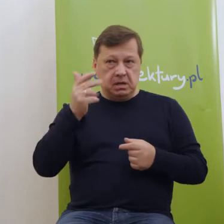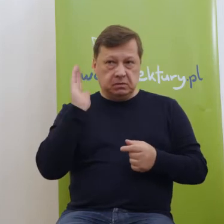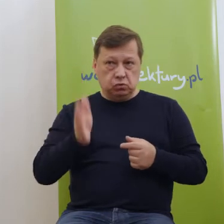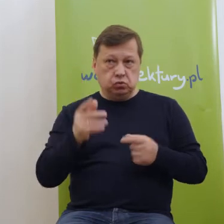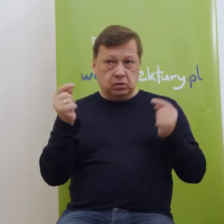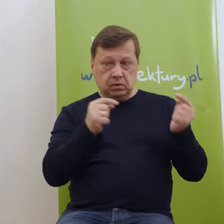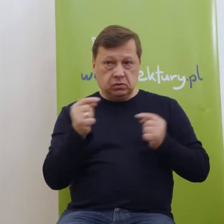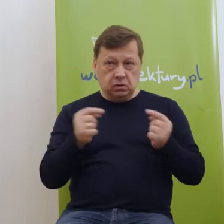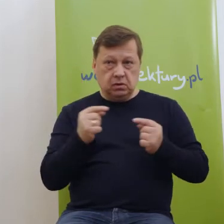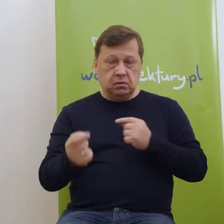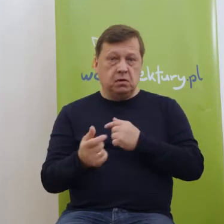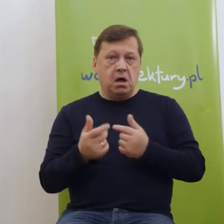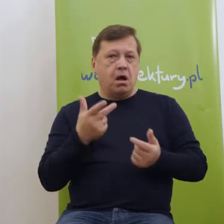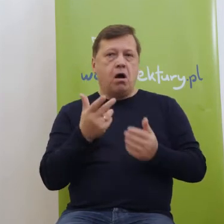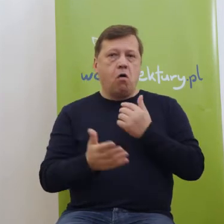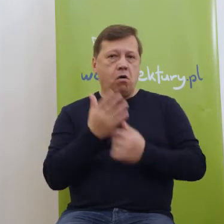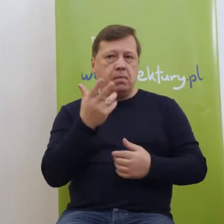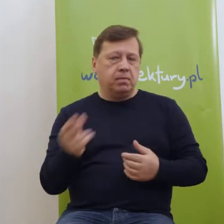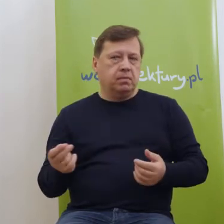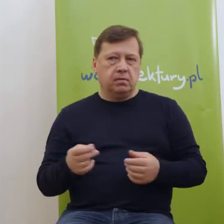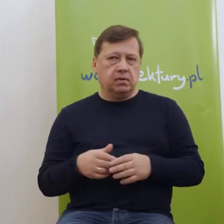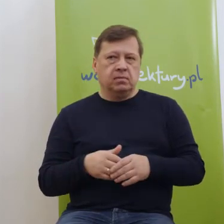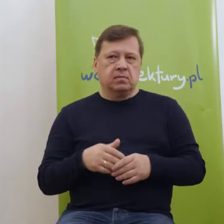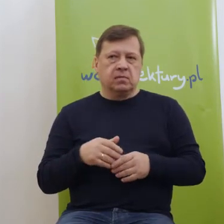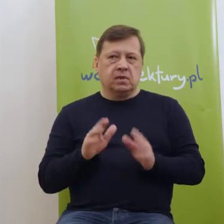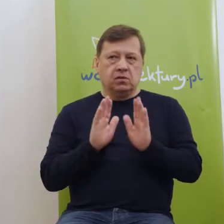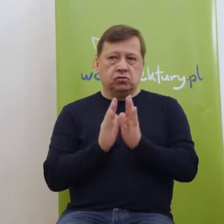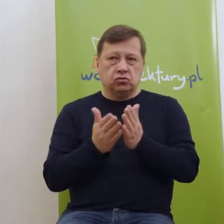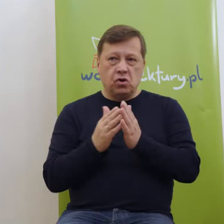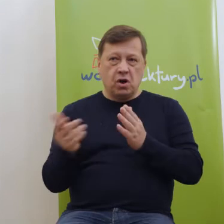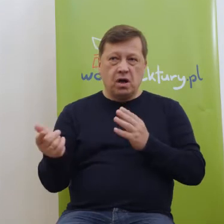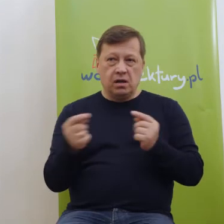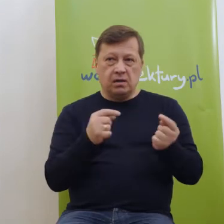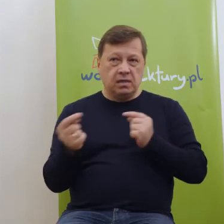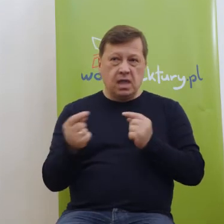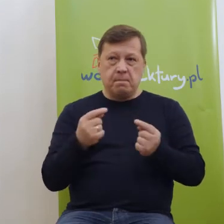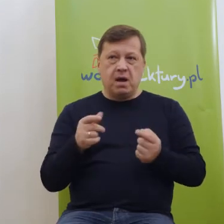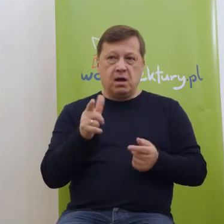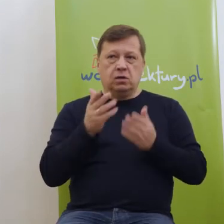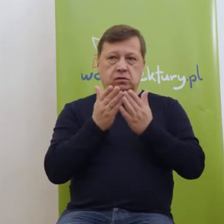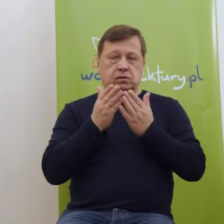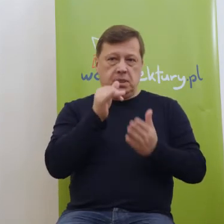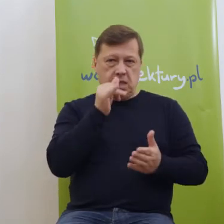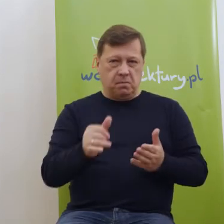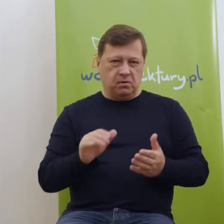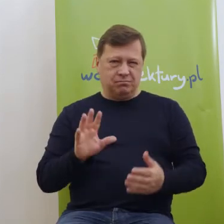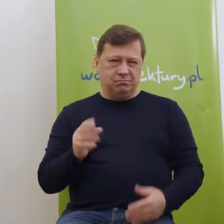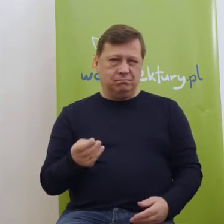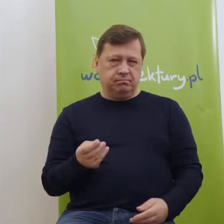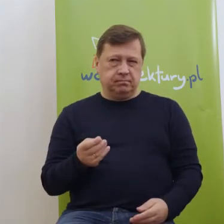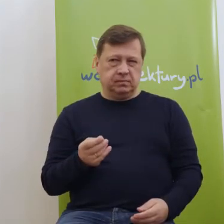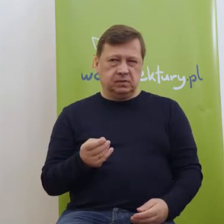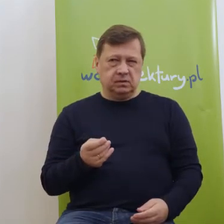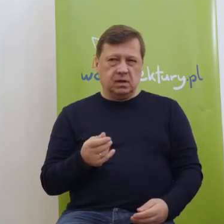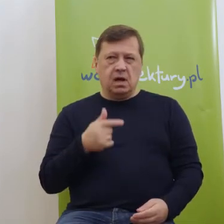książce, a książki bez dialogów się nie da przeczytać, nie wiem, czy państwo wiecie. I najgorsze jeszcze, to jeszcze nie to, że nie ma dialogów,